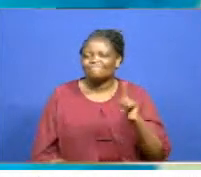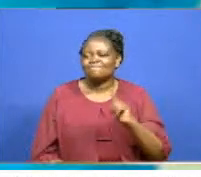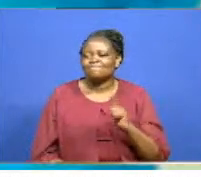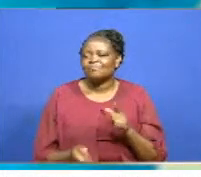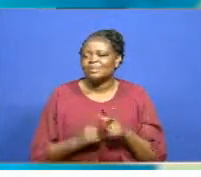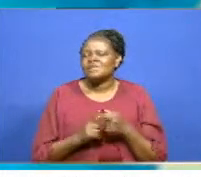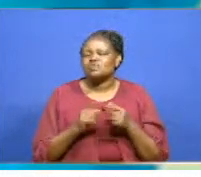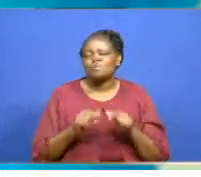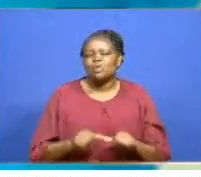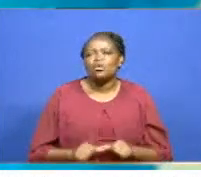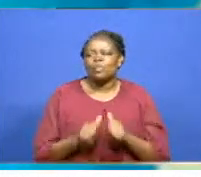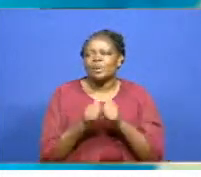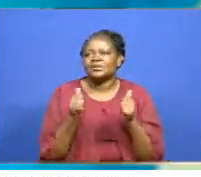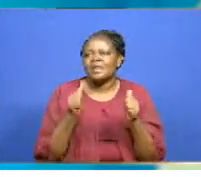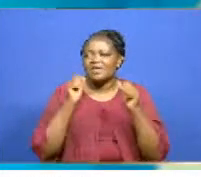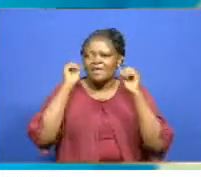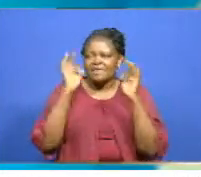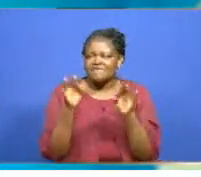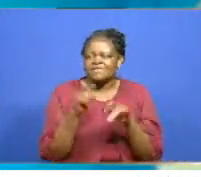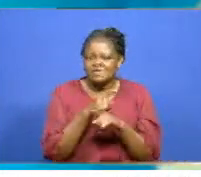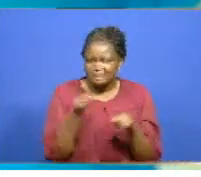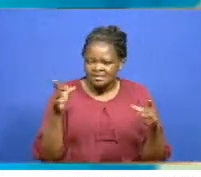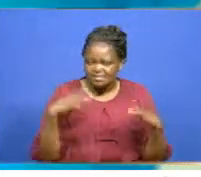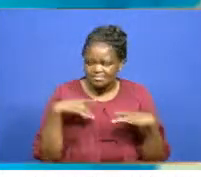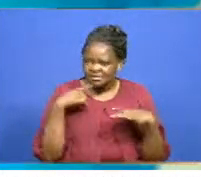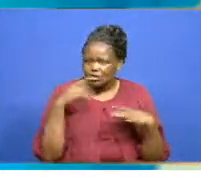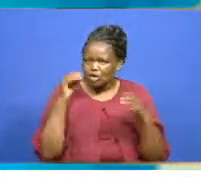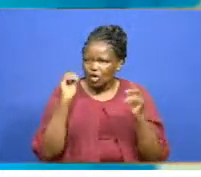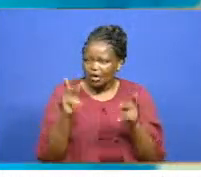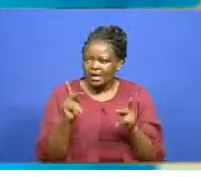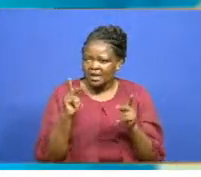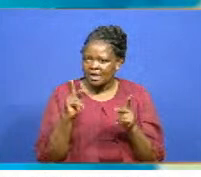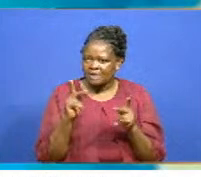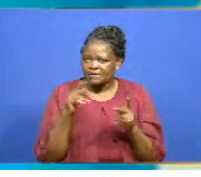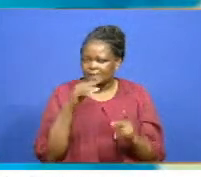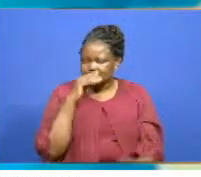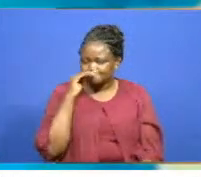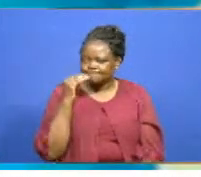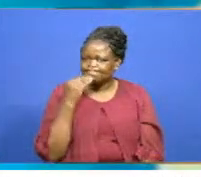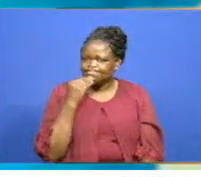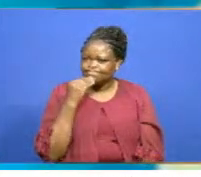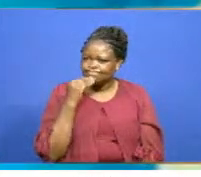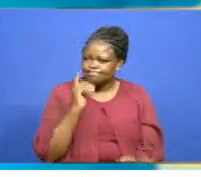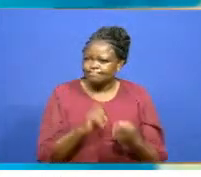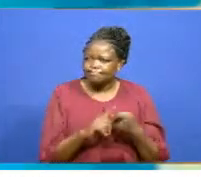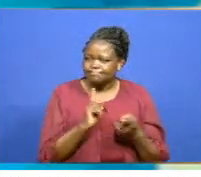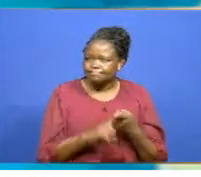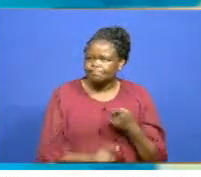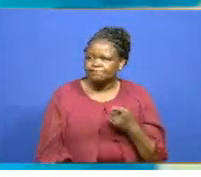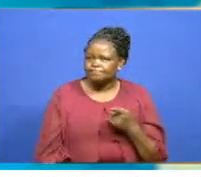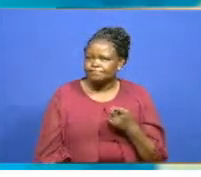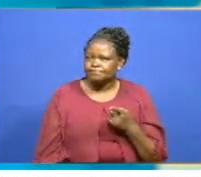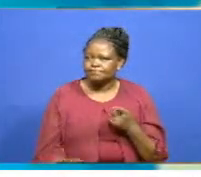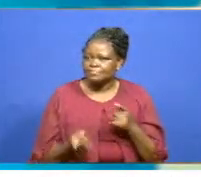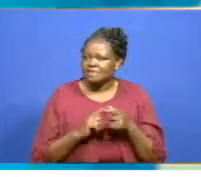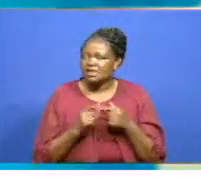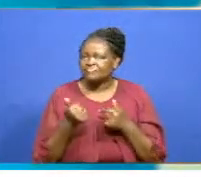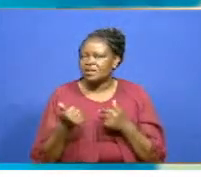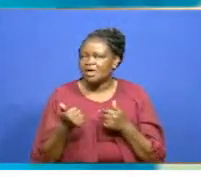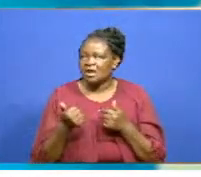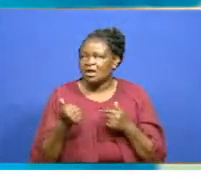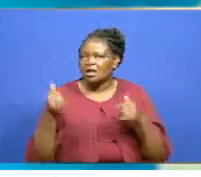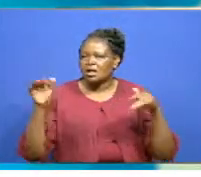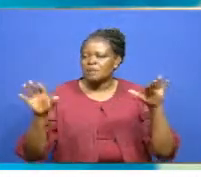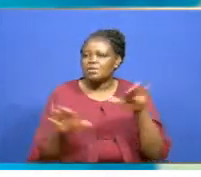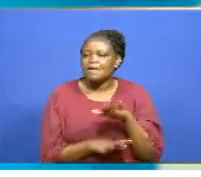making progress. And then kama ni hao watasema nao, kama ni Mudavadi tunamweka mbele, and then watafute a formidable running